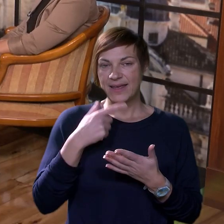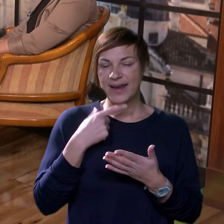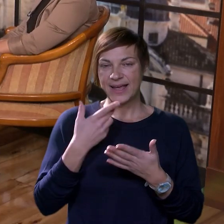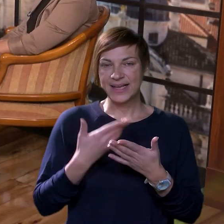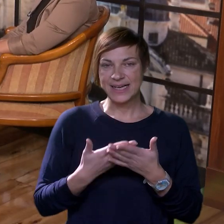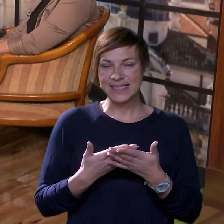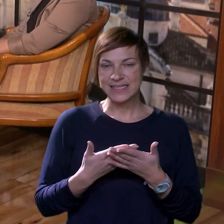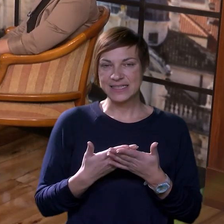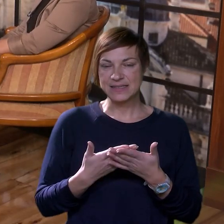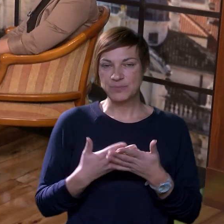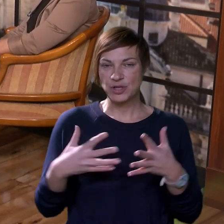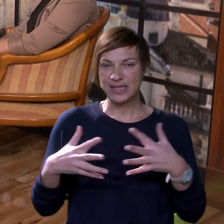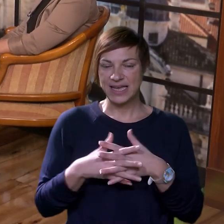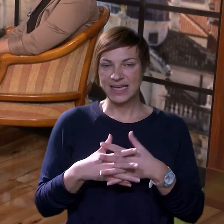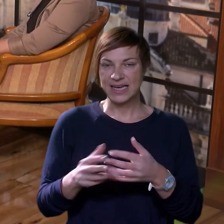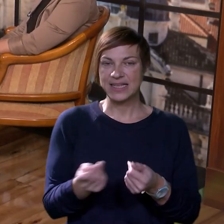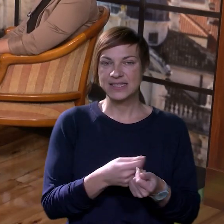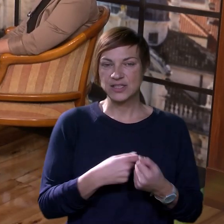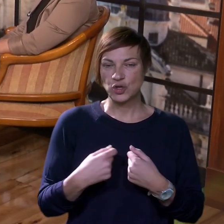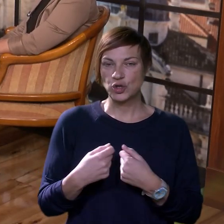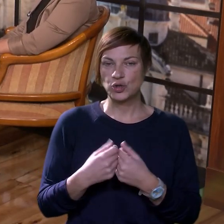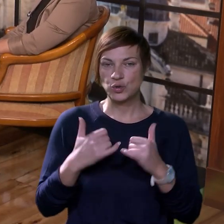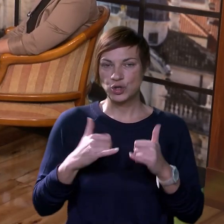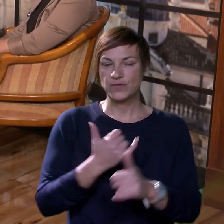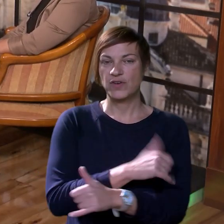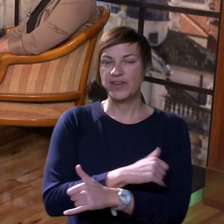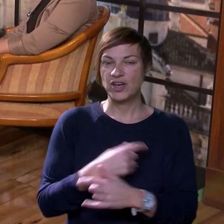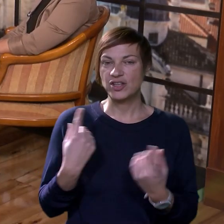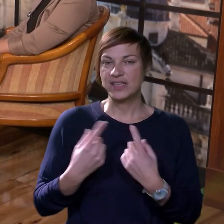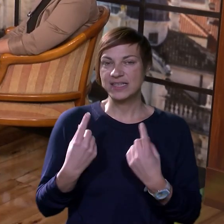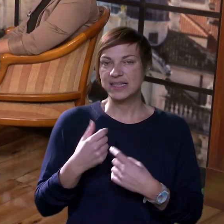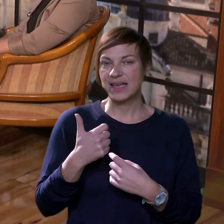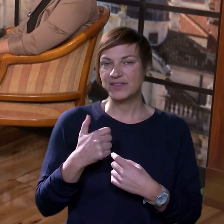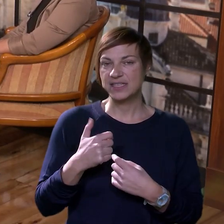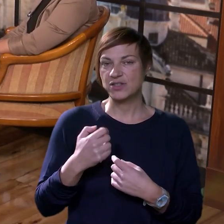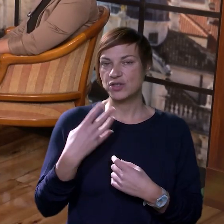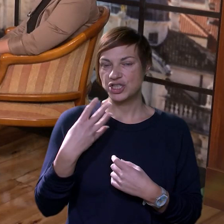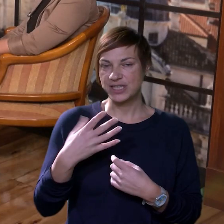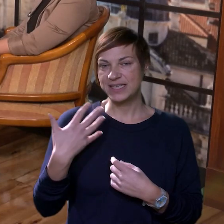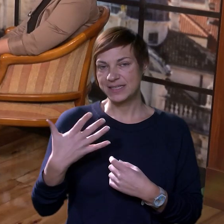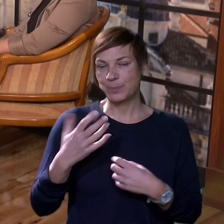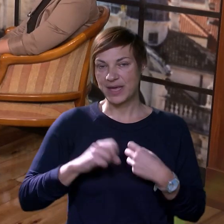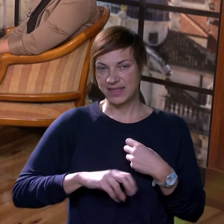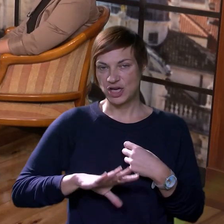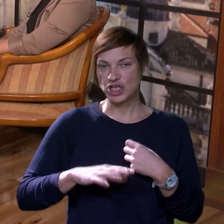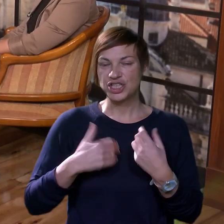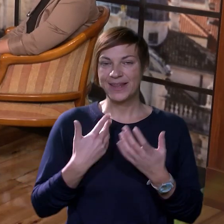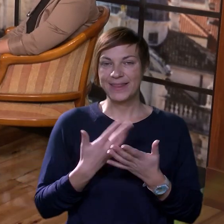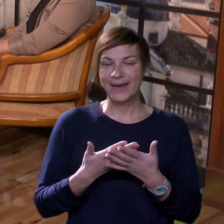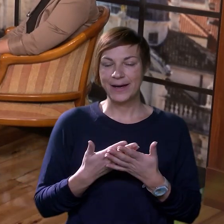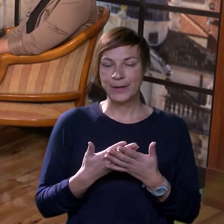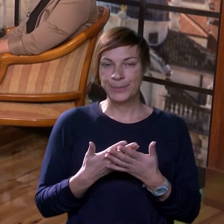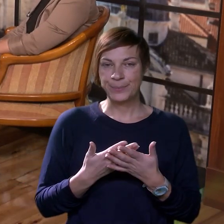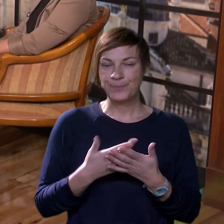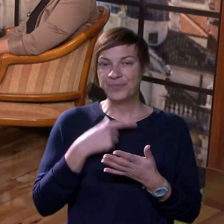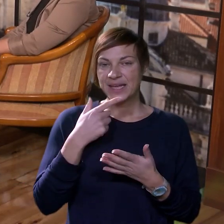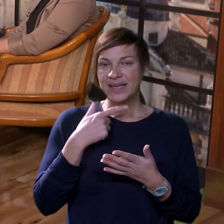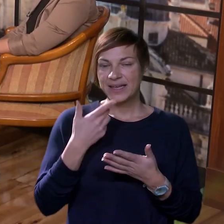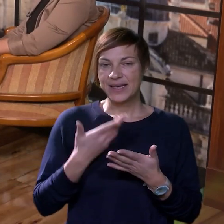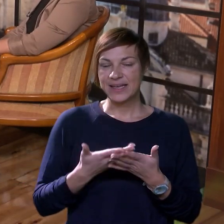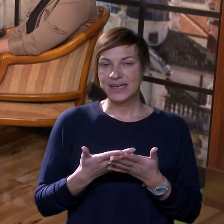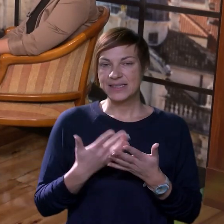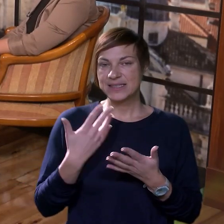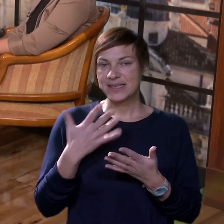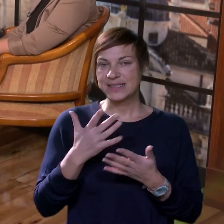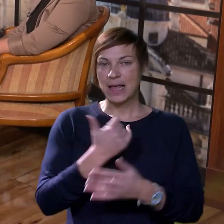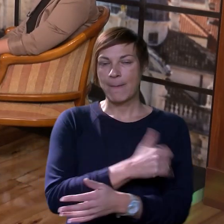U prvom dijelu emisije rekli smo da Gradsko društvo ove godine slavi 145. rođendan. Rekli ste